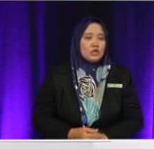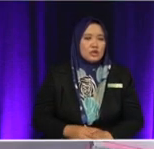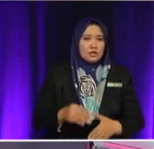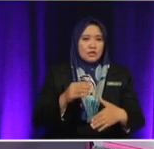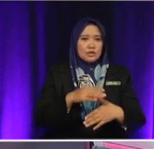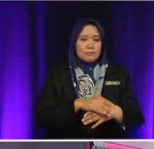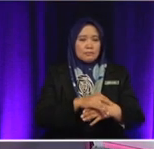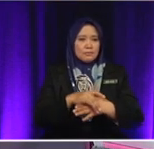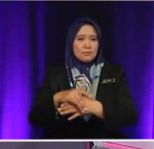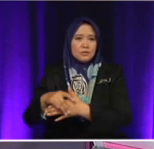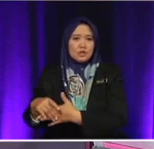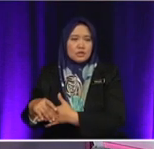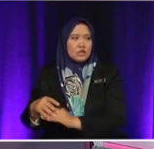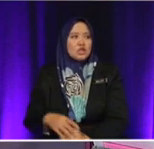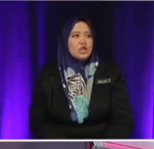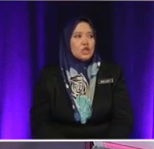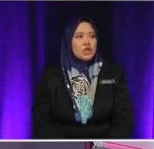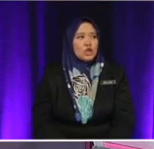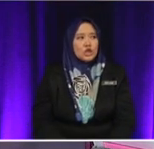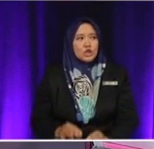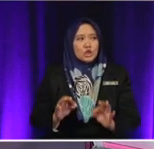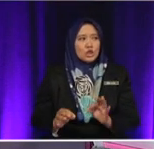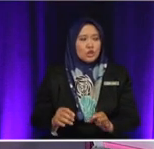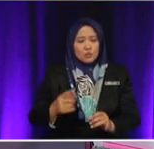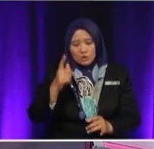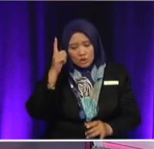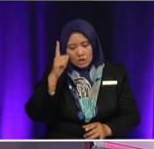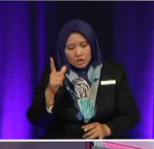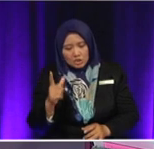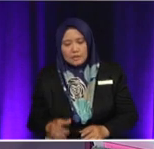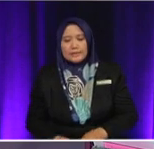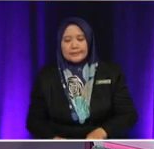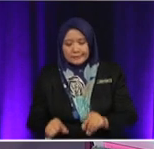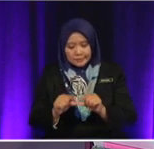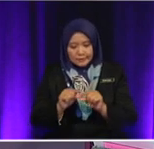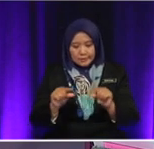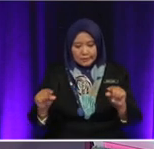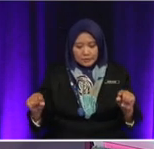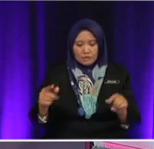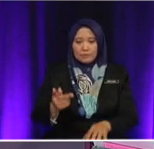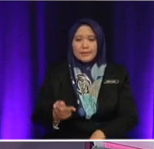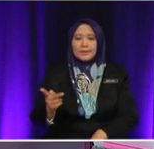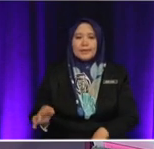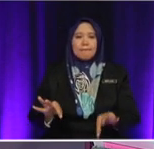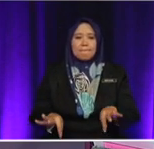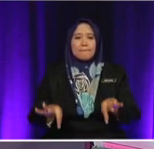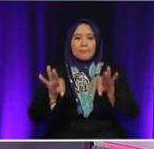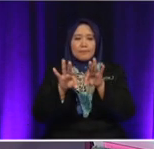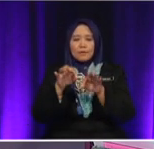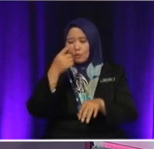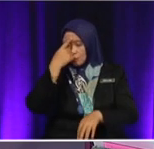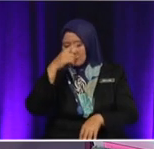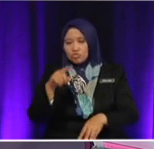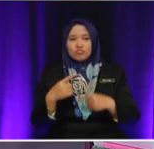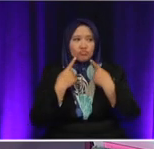kalau dalam peperiksaan, gariskanlah perkara-perkara penting untuk jawab. Okey. Kemudian yang ketiga, jelaskan proses mencapai